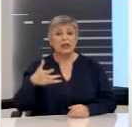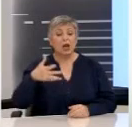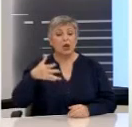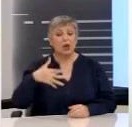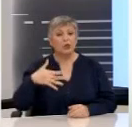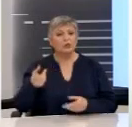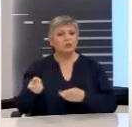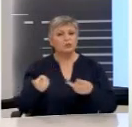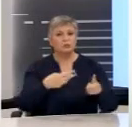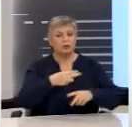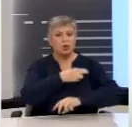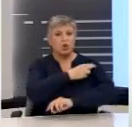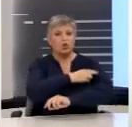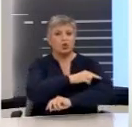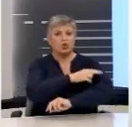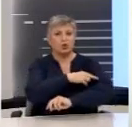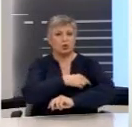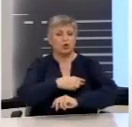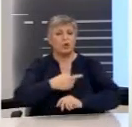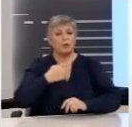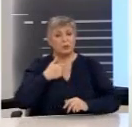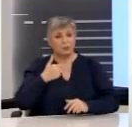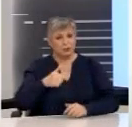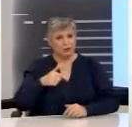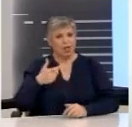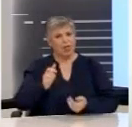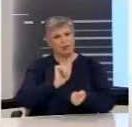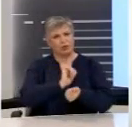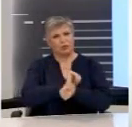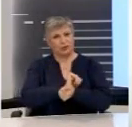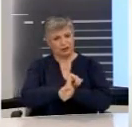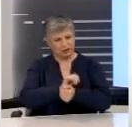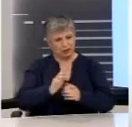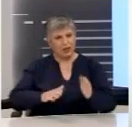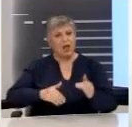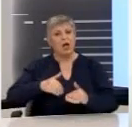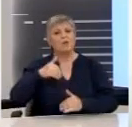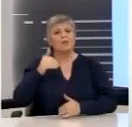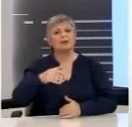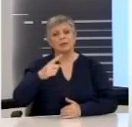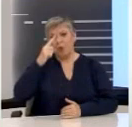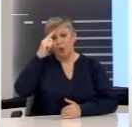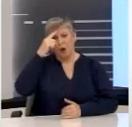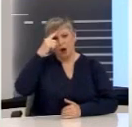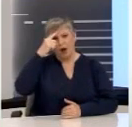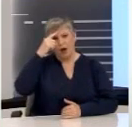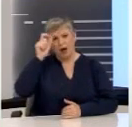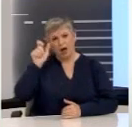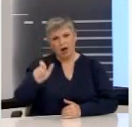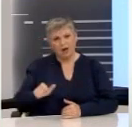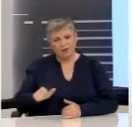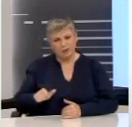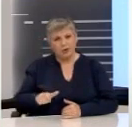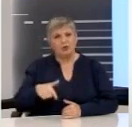του 2016, δεύτερος κρατούμενος ο 32χρονος Ινδός Κουμάτ παθαίνει επίσης